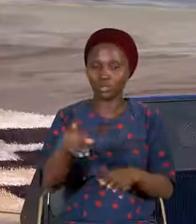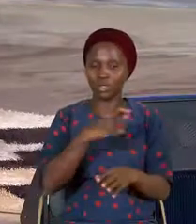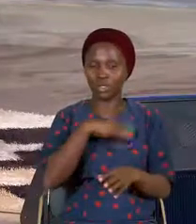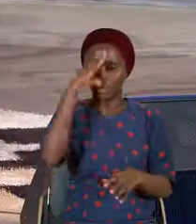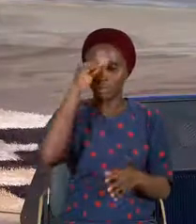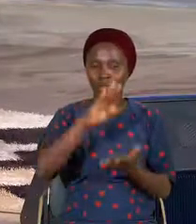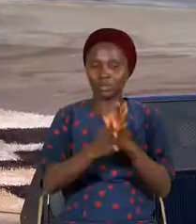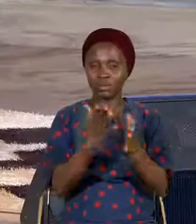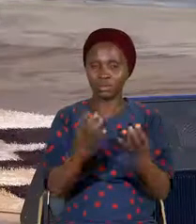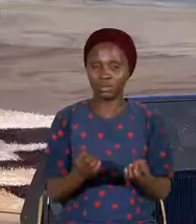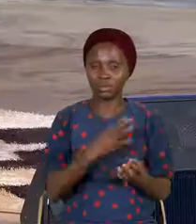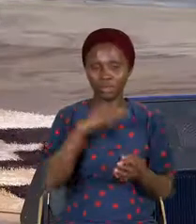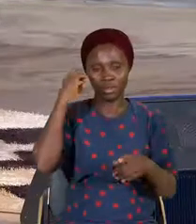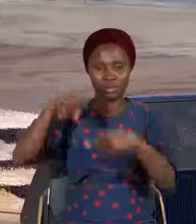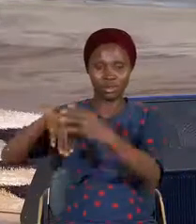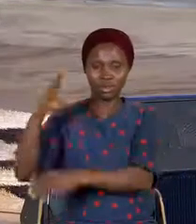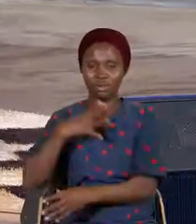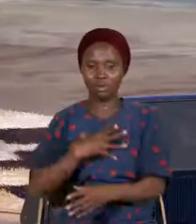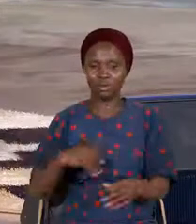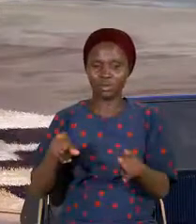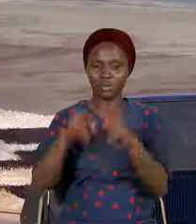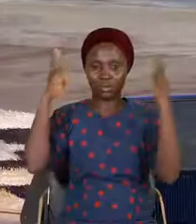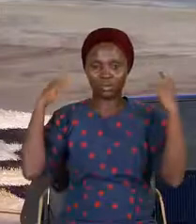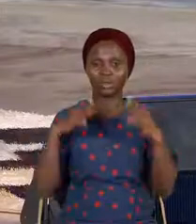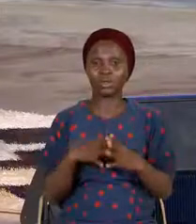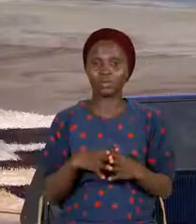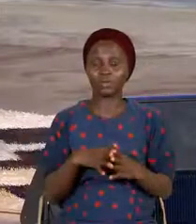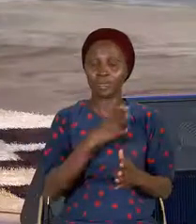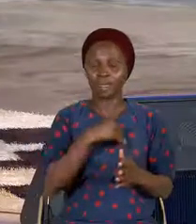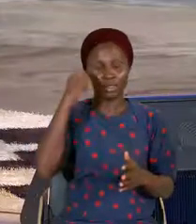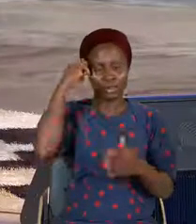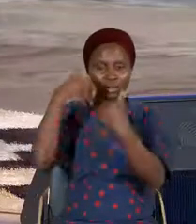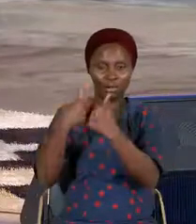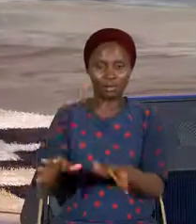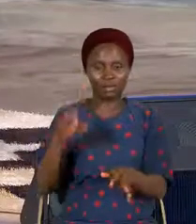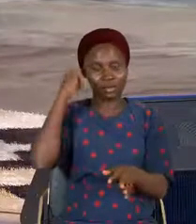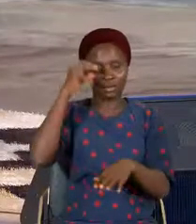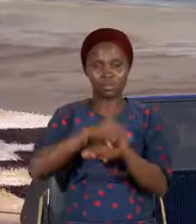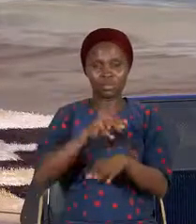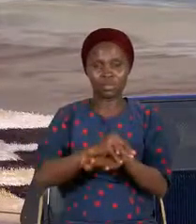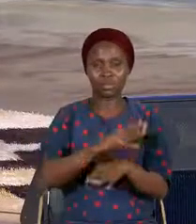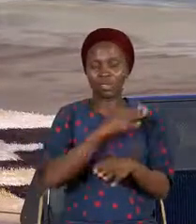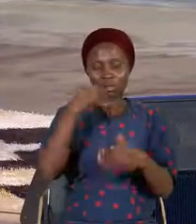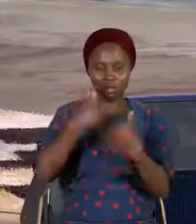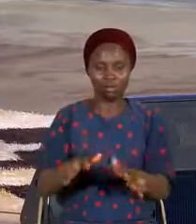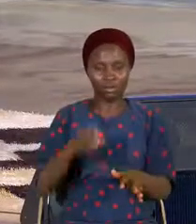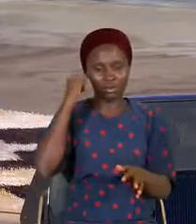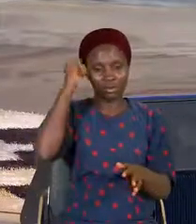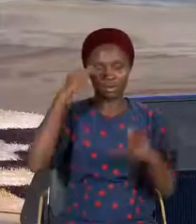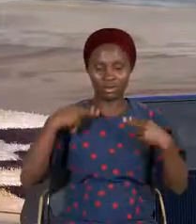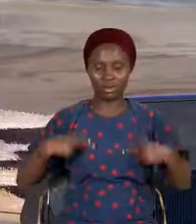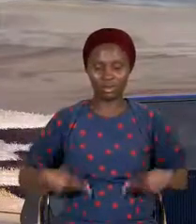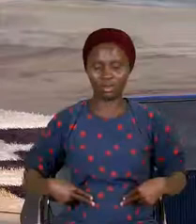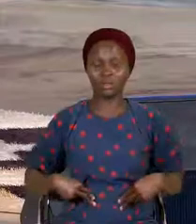devenu lépreux et il est sorti frappé de lèpre comme la neige. Et il a perdu